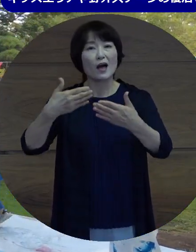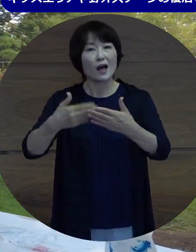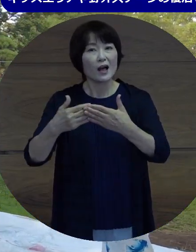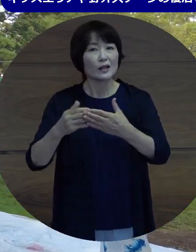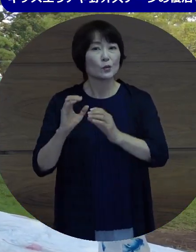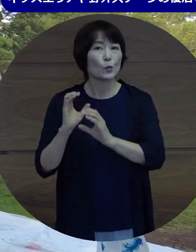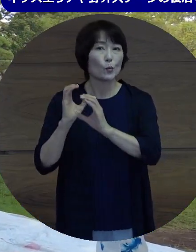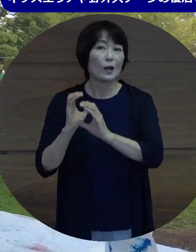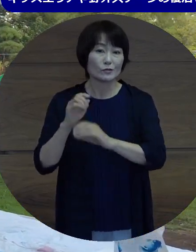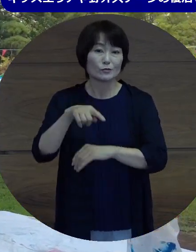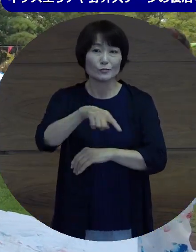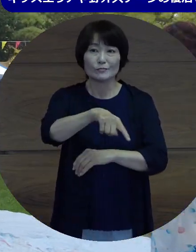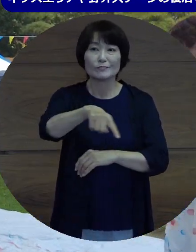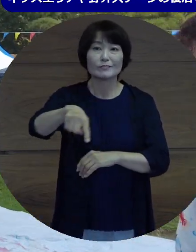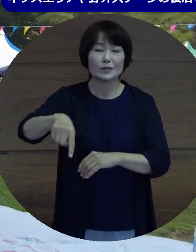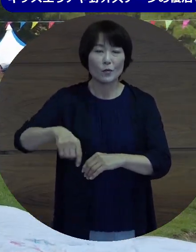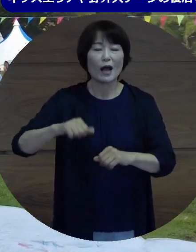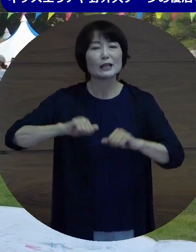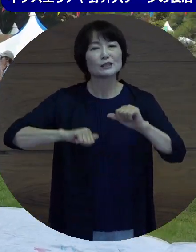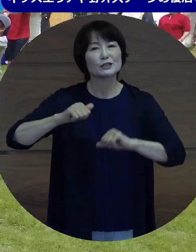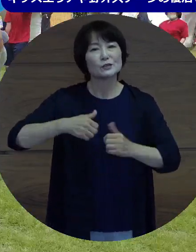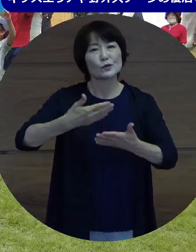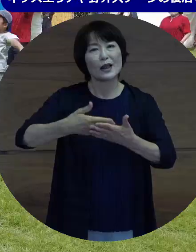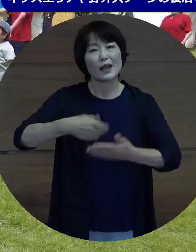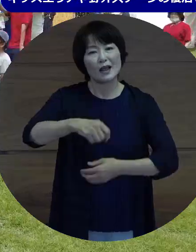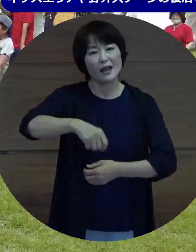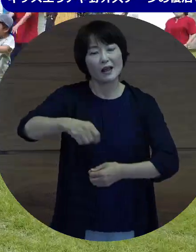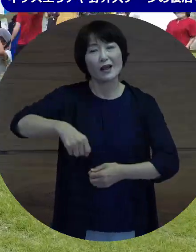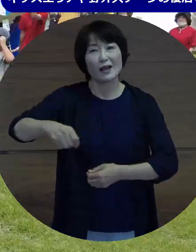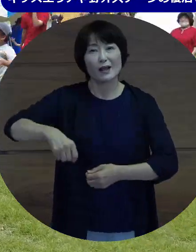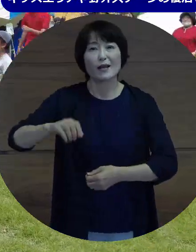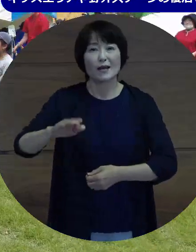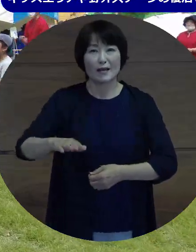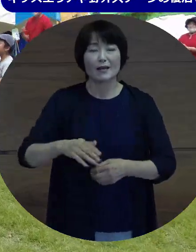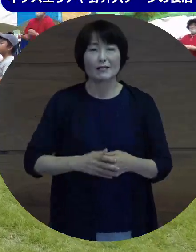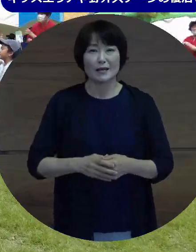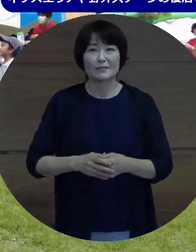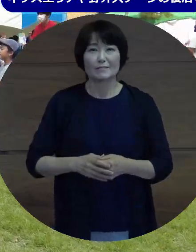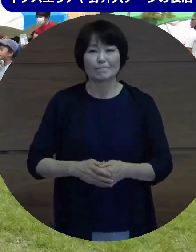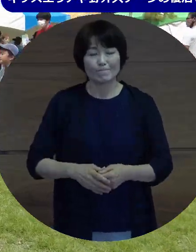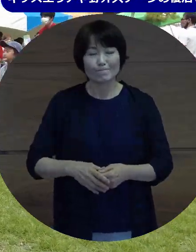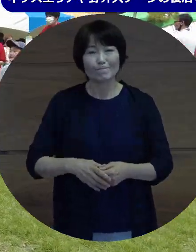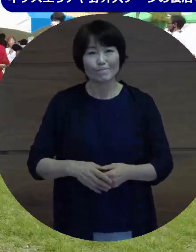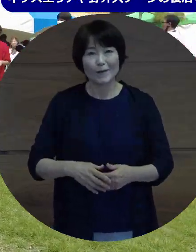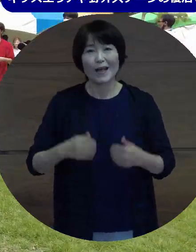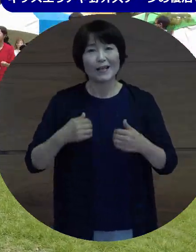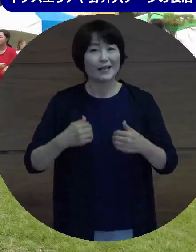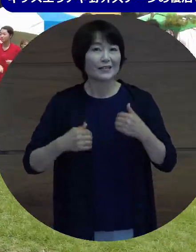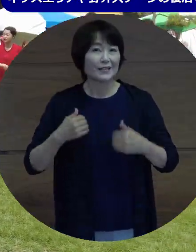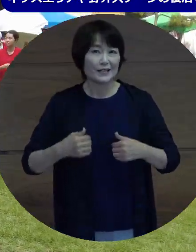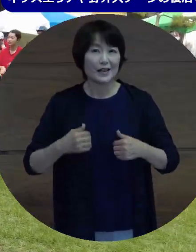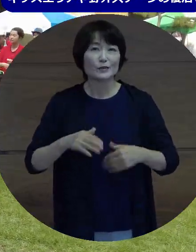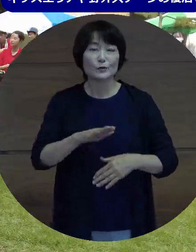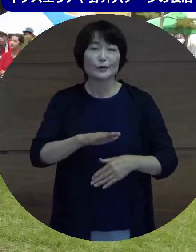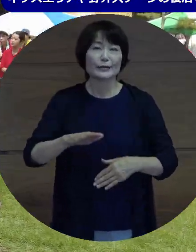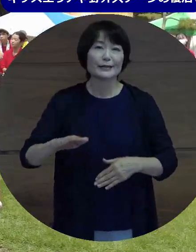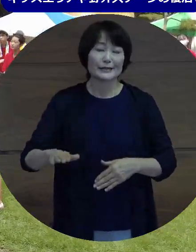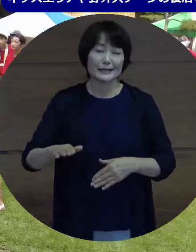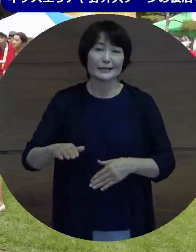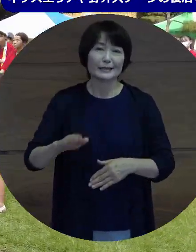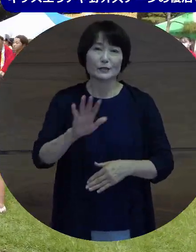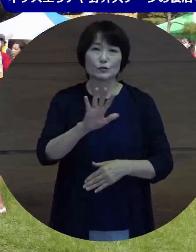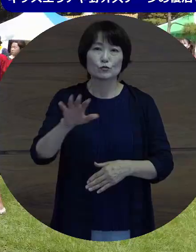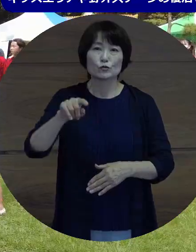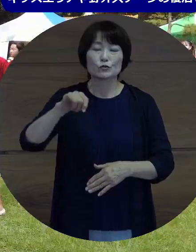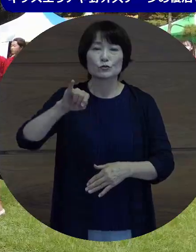くコーナーを作っていただきました。またワクワクキッズディスコでは、音楽に合わせてダン